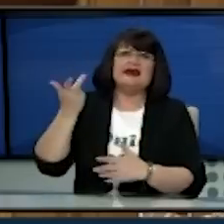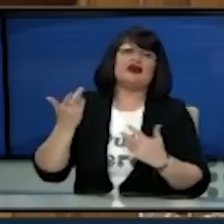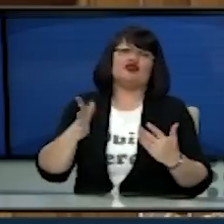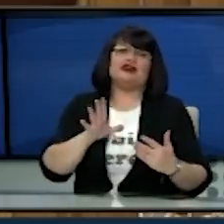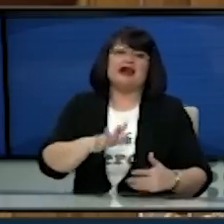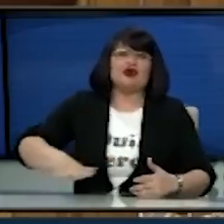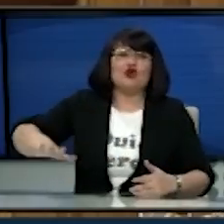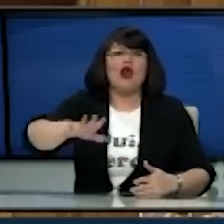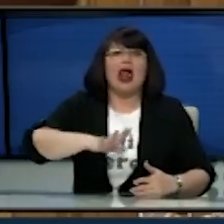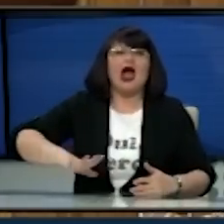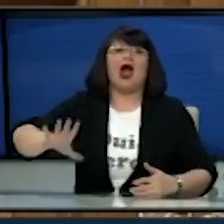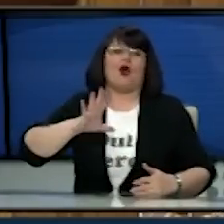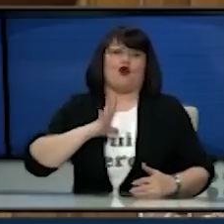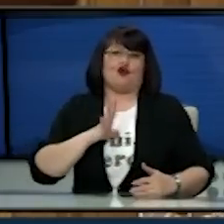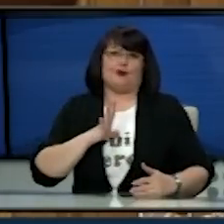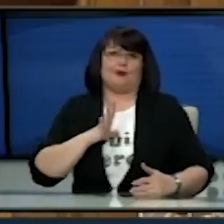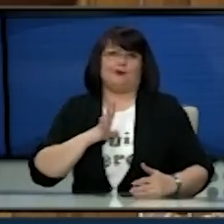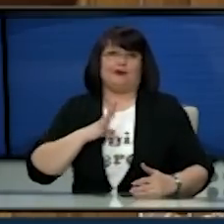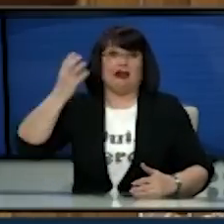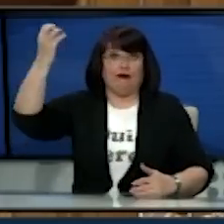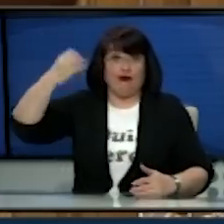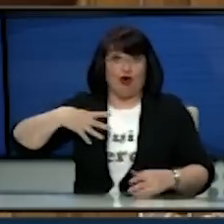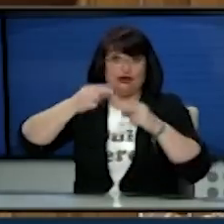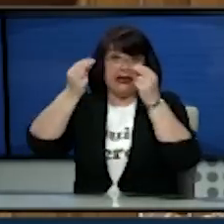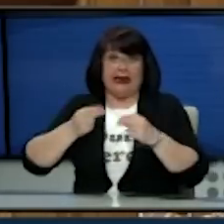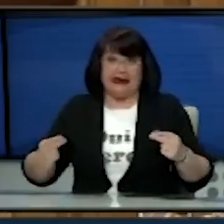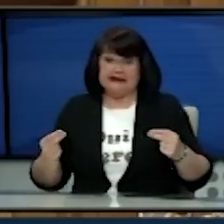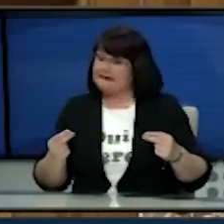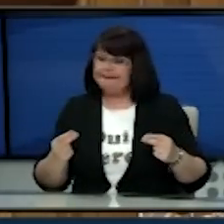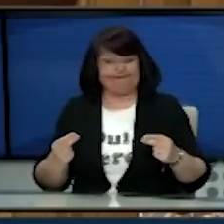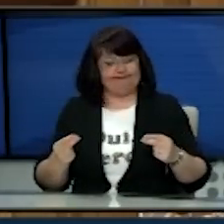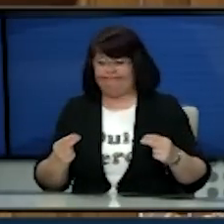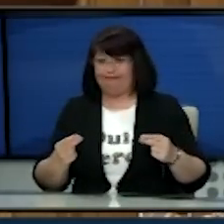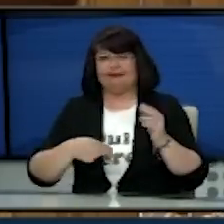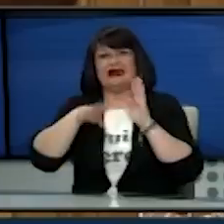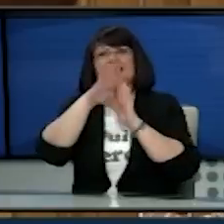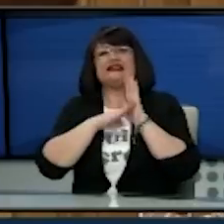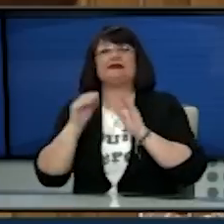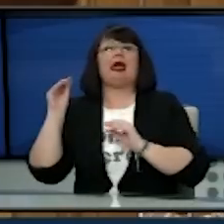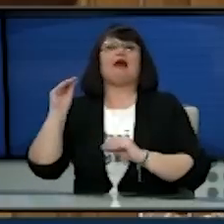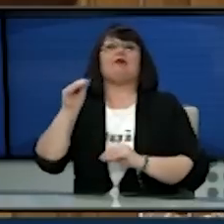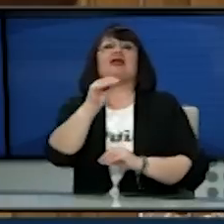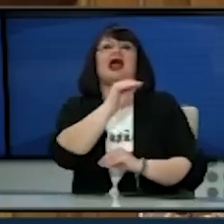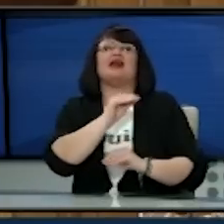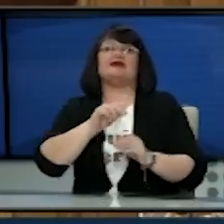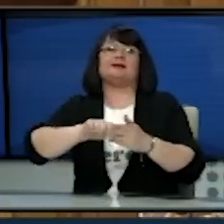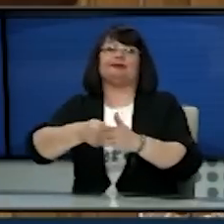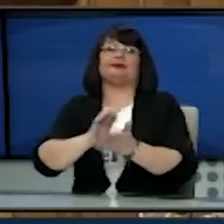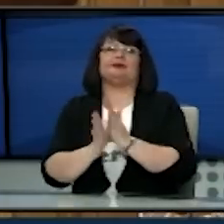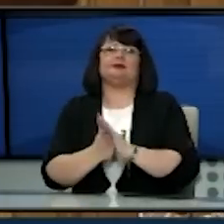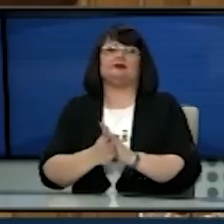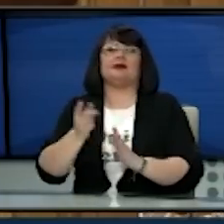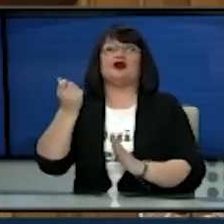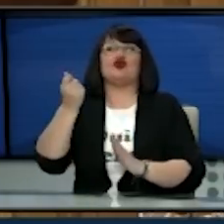του λαού. Όμως αυτή τη χαραμάδα την κλείνει το ίδιο το σύστημα της εκμετάλλευσης. Μια με τις